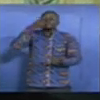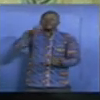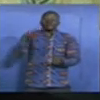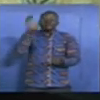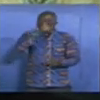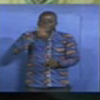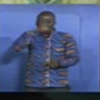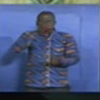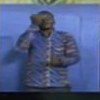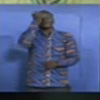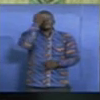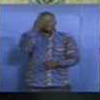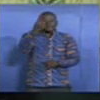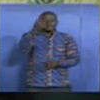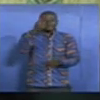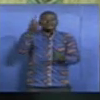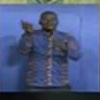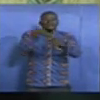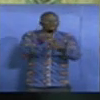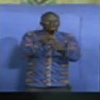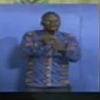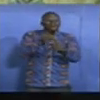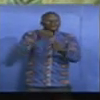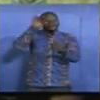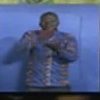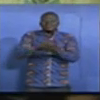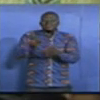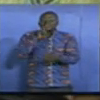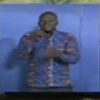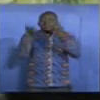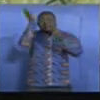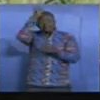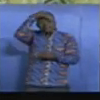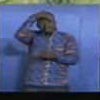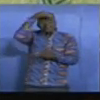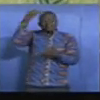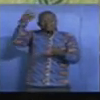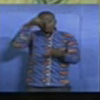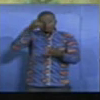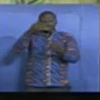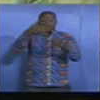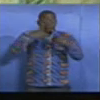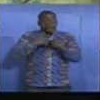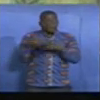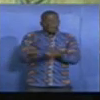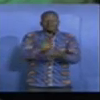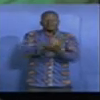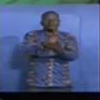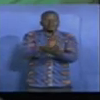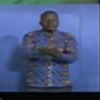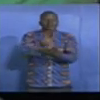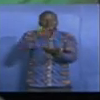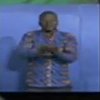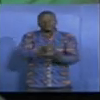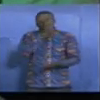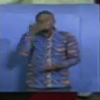comprendre d'abord ce que c'est que les Kogloé et pourquoi pas envisager de faire un film plus, puisque c'est ce qu'on sait faire le mieux.